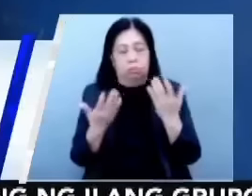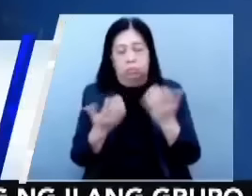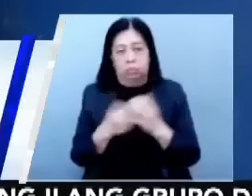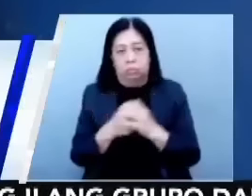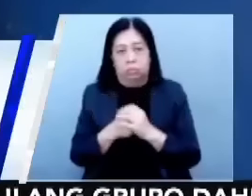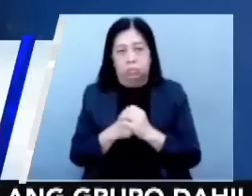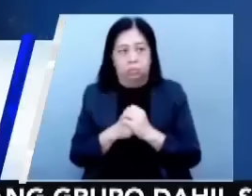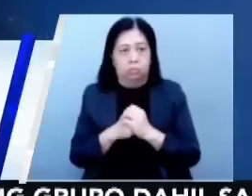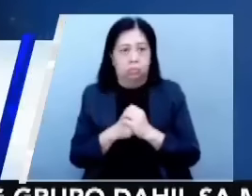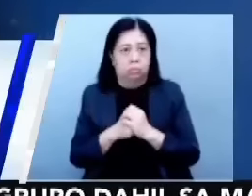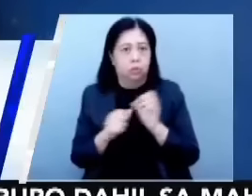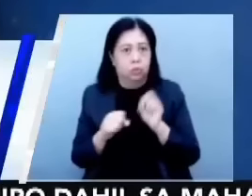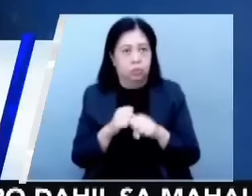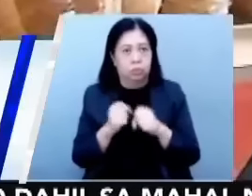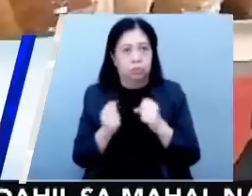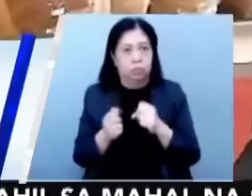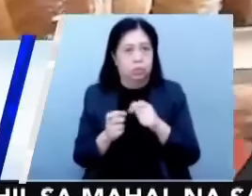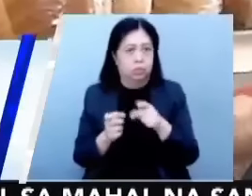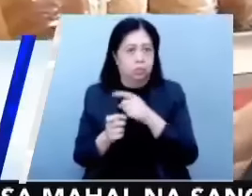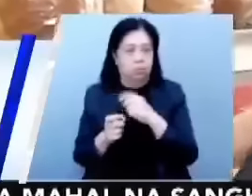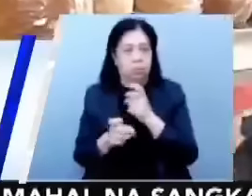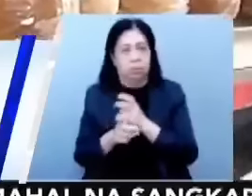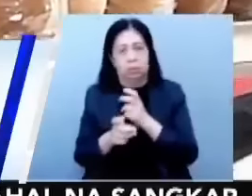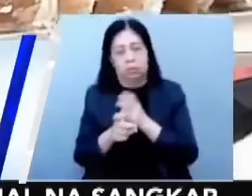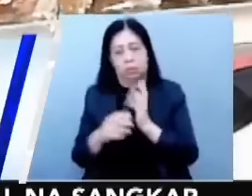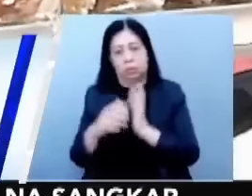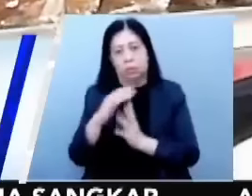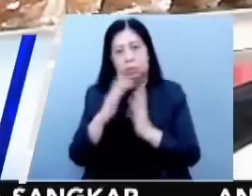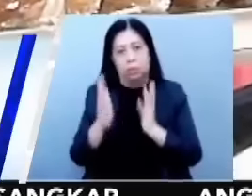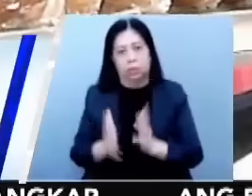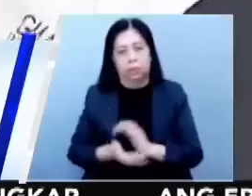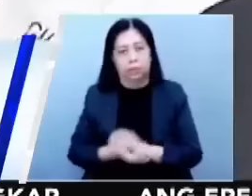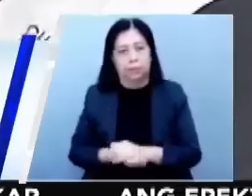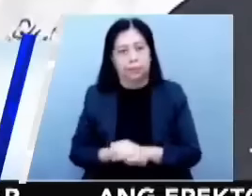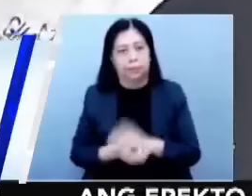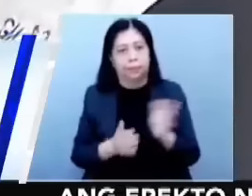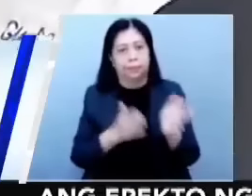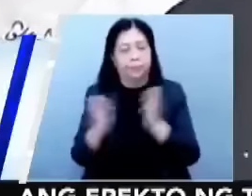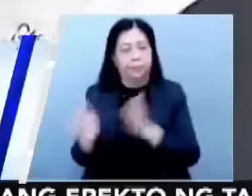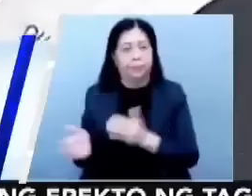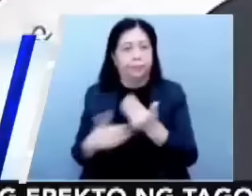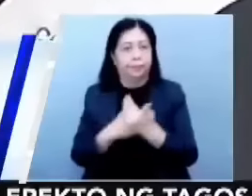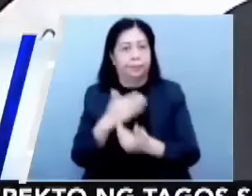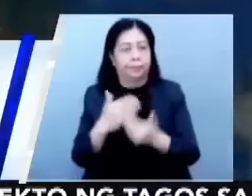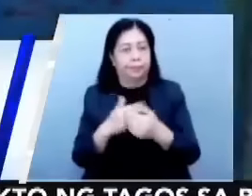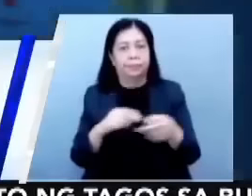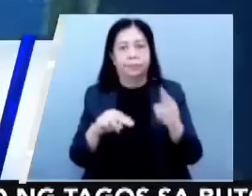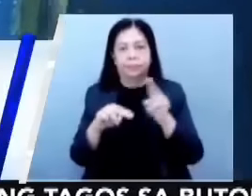rin mahihirapan yung mamimili. Sa panaderya naman ni Rodel, nagtaas na ng presyo ang ibang